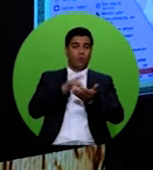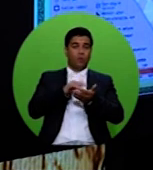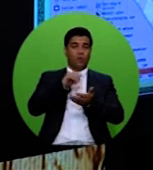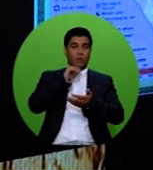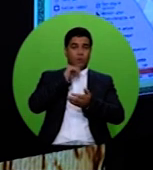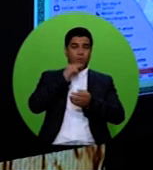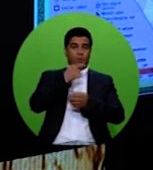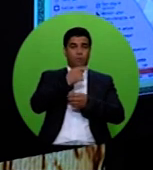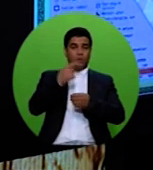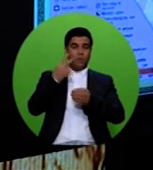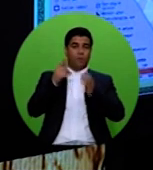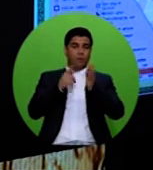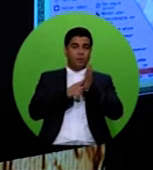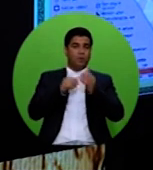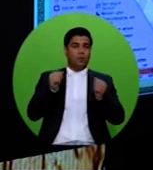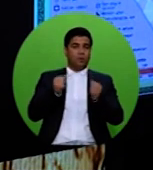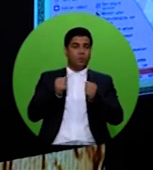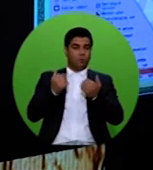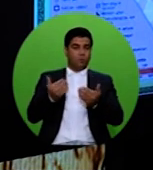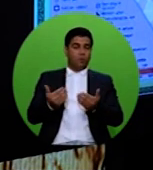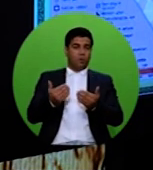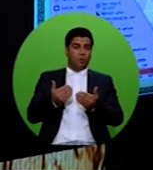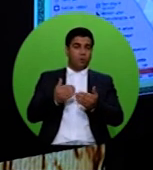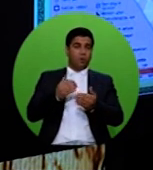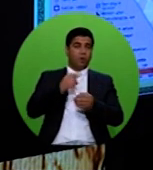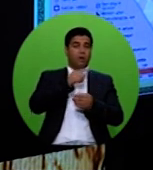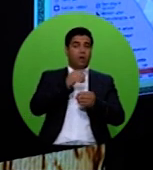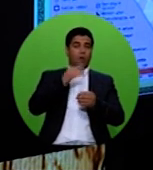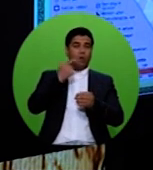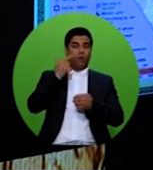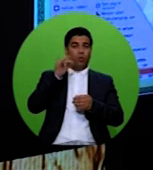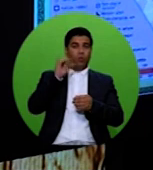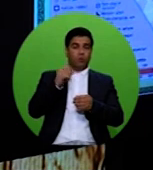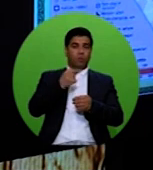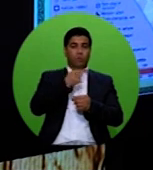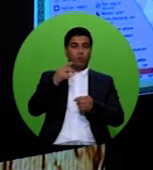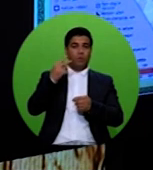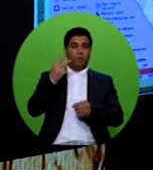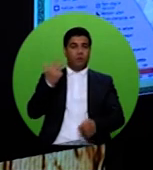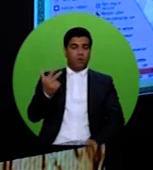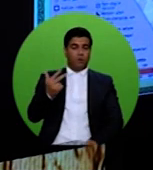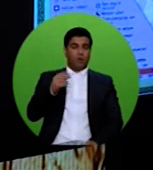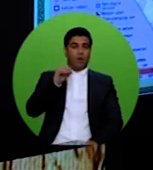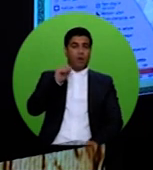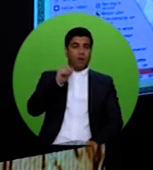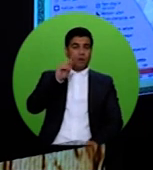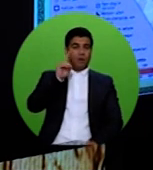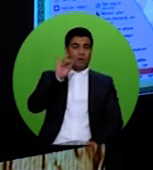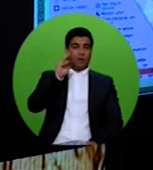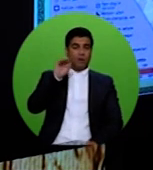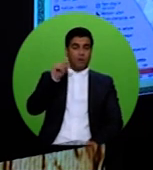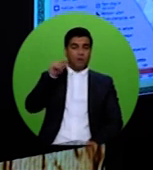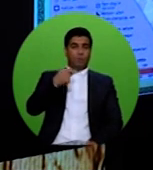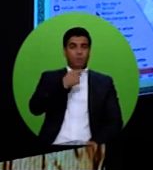минус 27 градусов зимой, в городе Гузар минус 23 градуса, а в городе Китаб